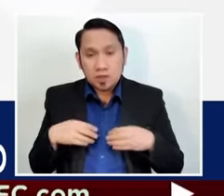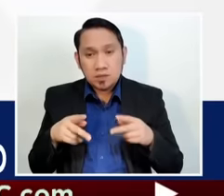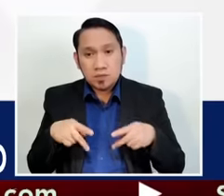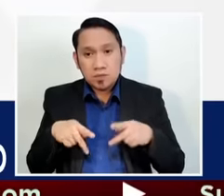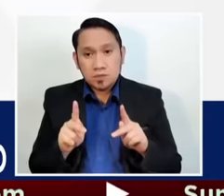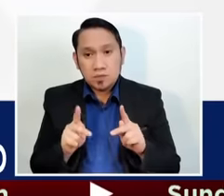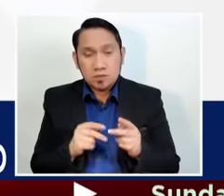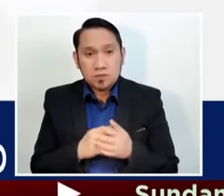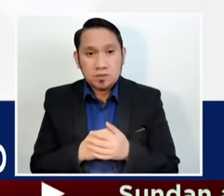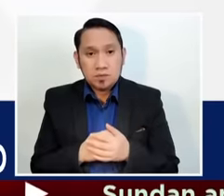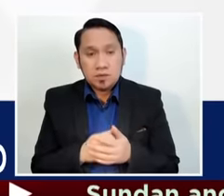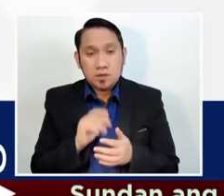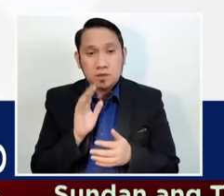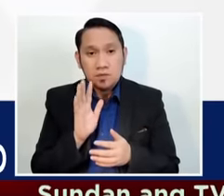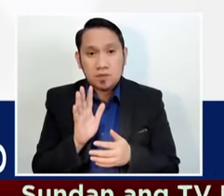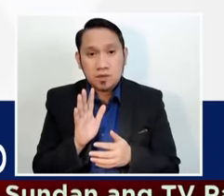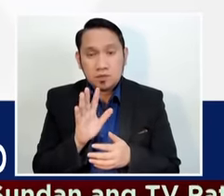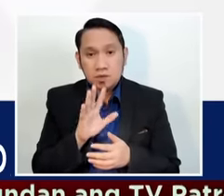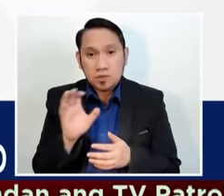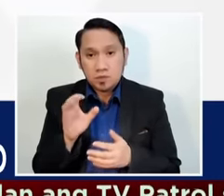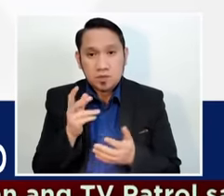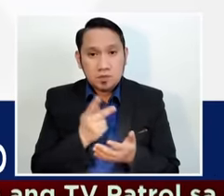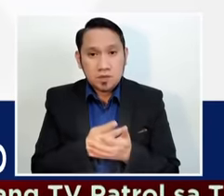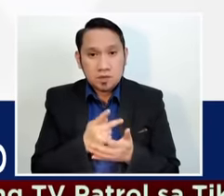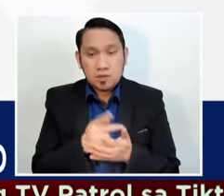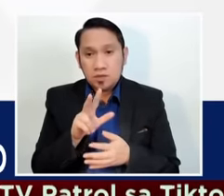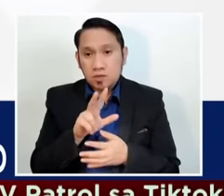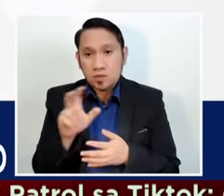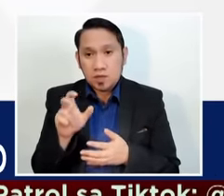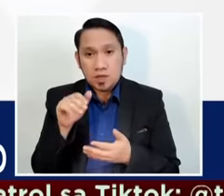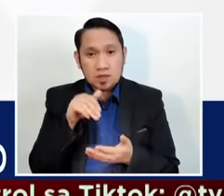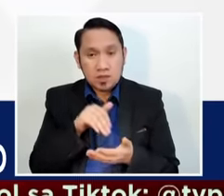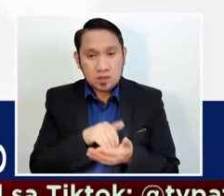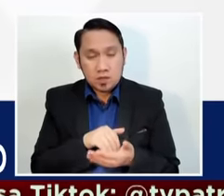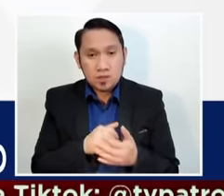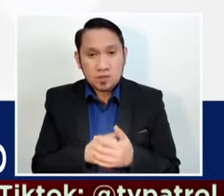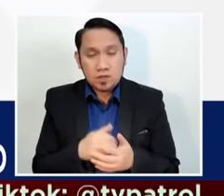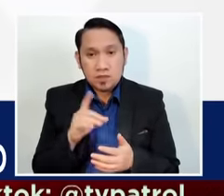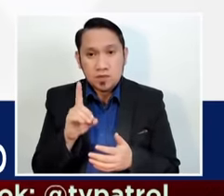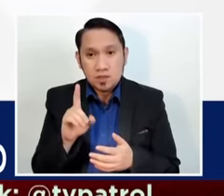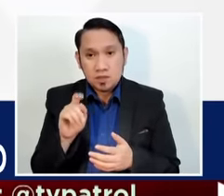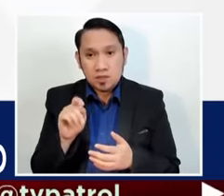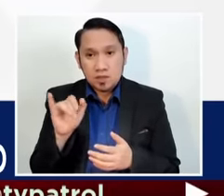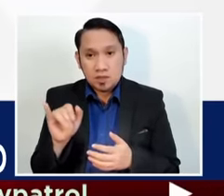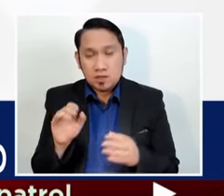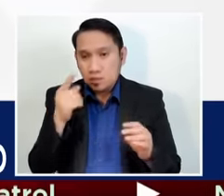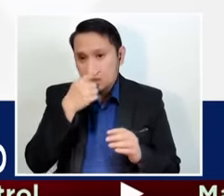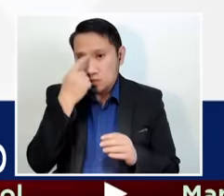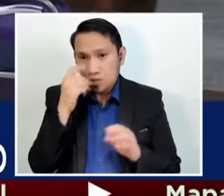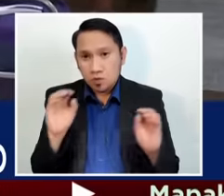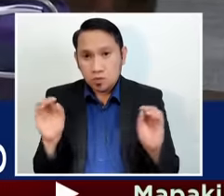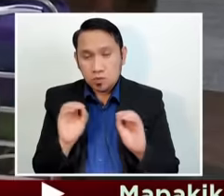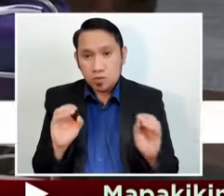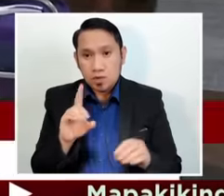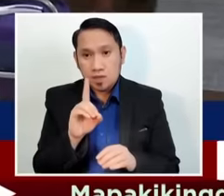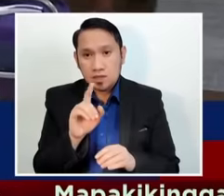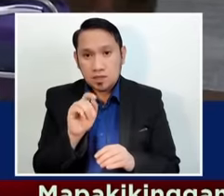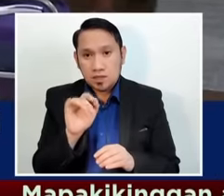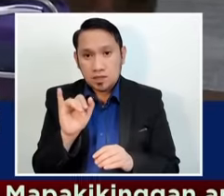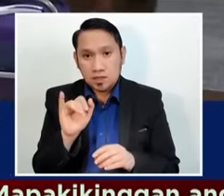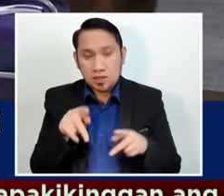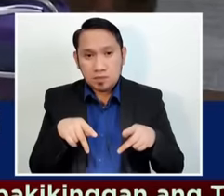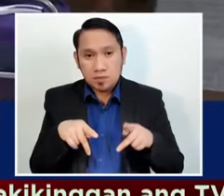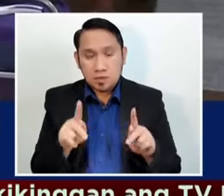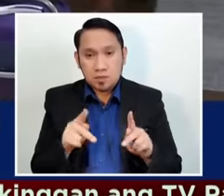Either 500 pesos to 300,000 po yan sa DTI dahil wala siyang DTI permit. Pero